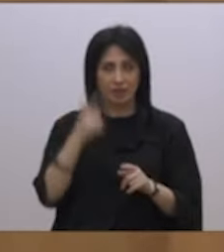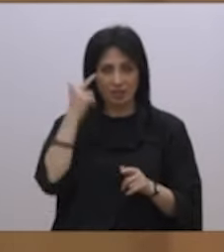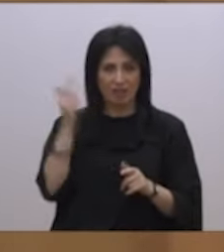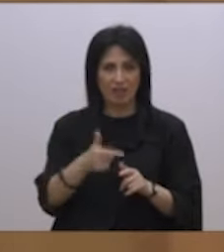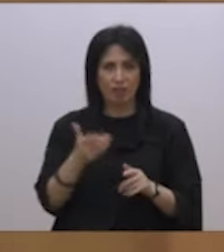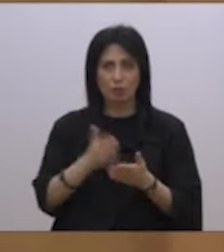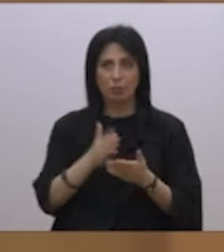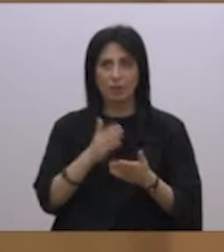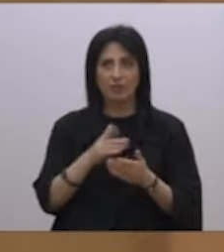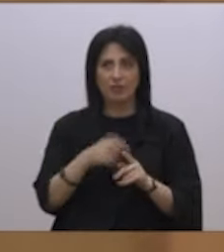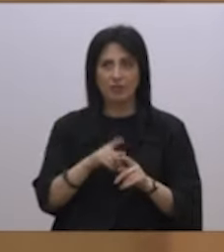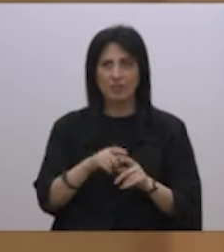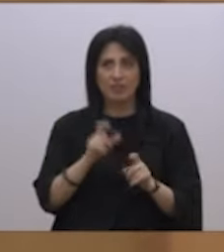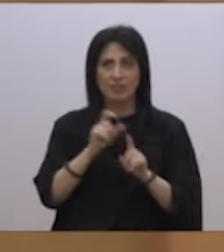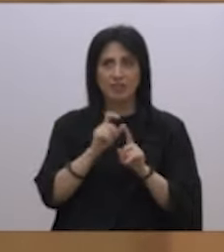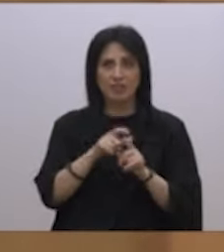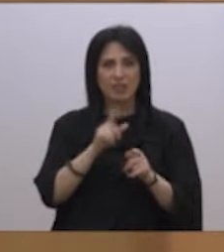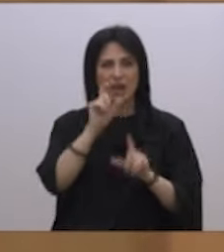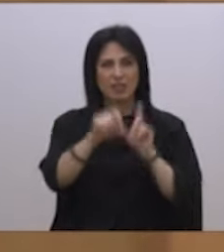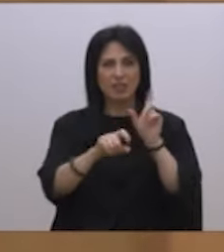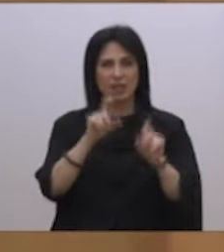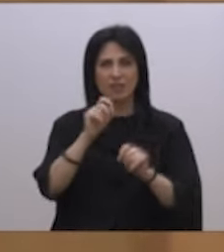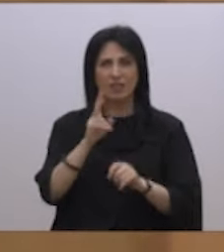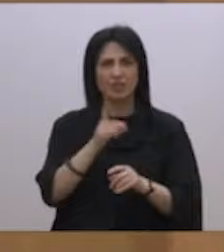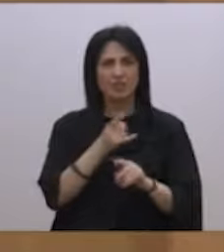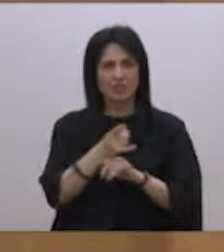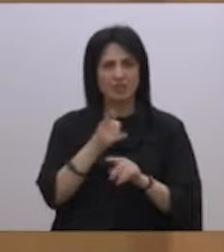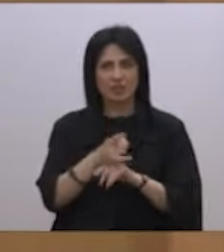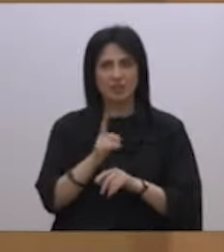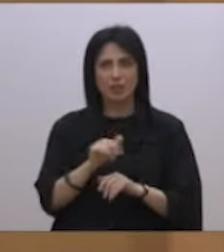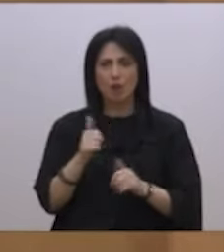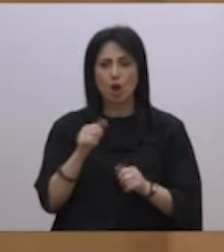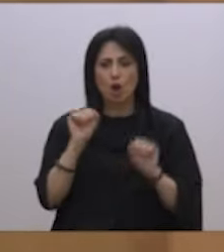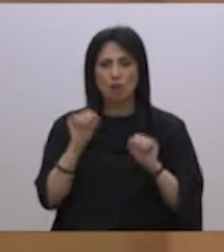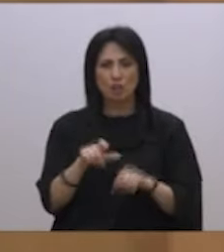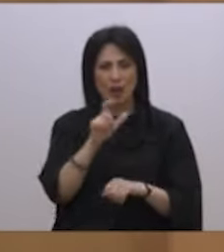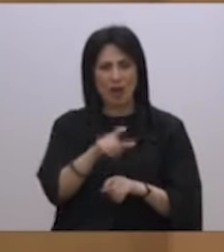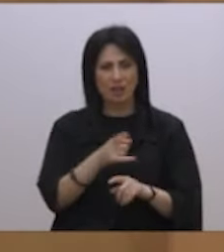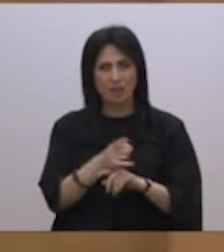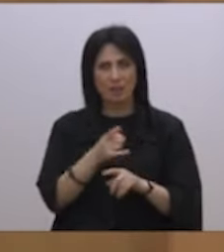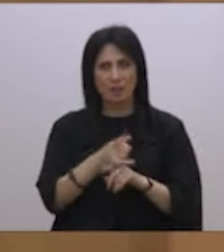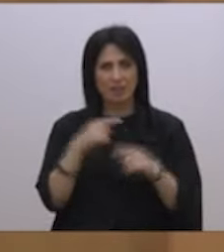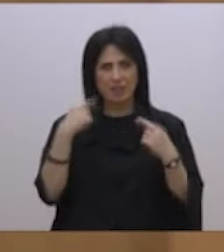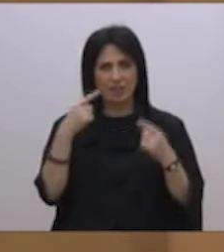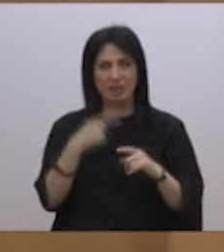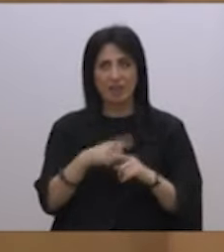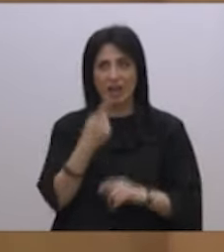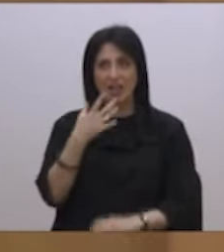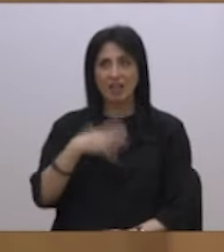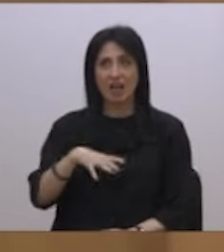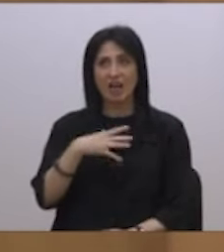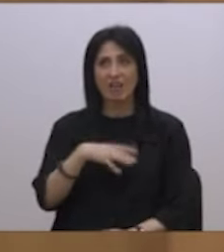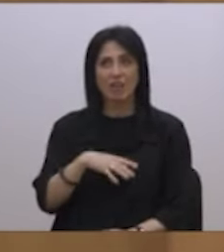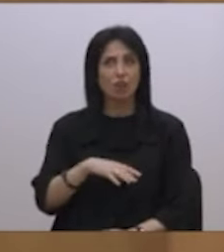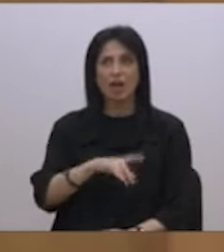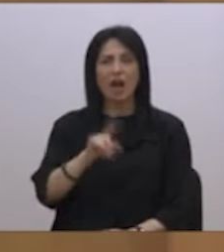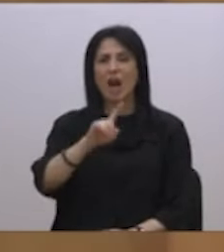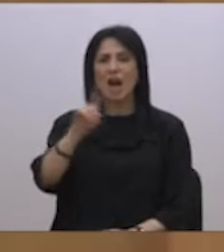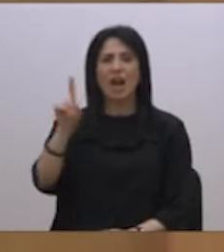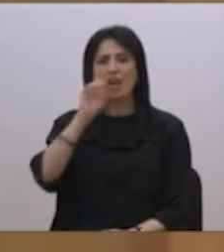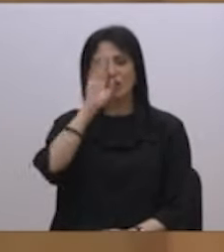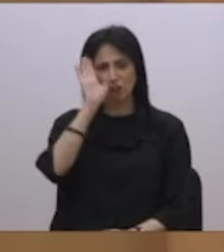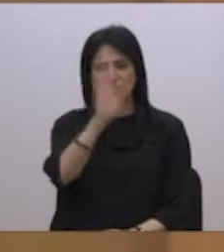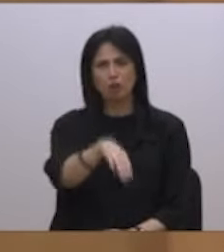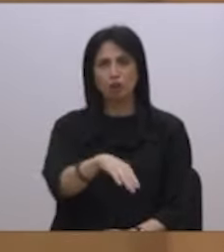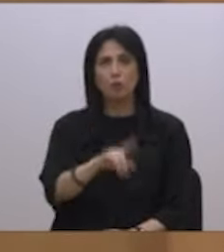რა თქმა უნდა, ცხურებს რომ ეძახით ხალხო, თქვენ ვიზე და რას, როგორ კადრებს საერთოდ ერთ ქართველს მაინც, სულ რომ რაღაცა შეცდომაში